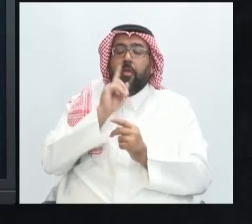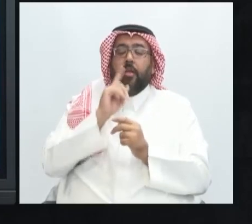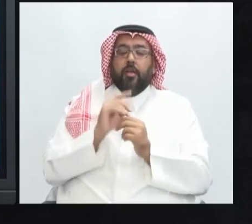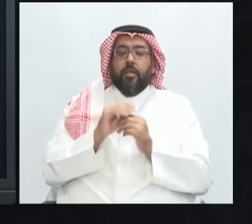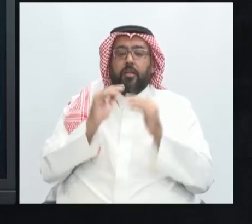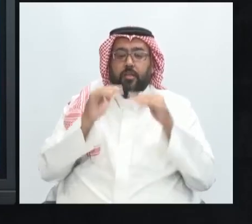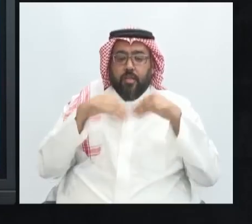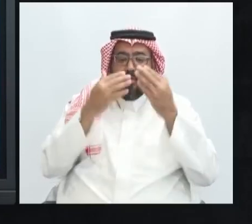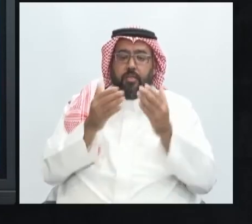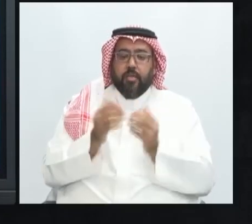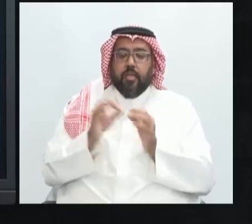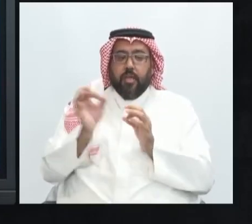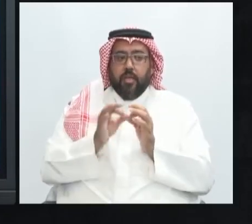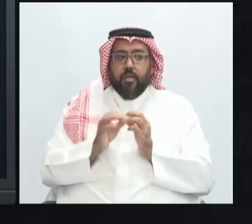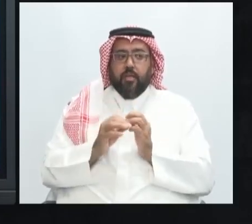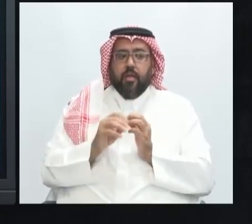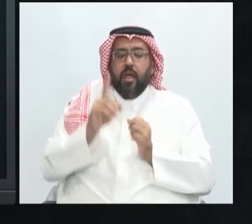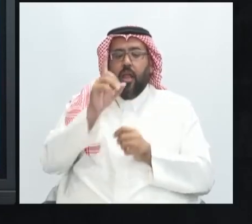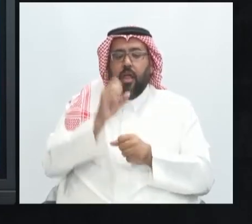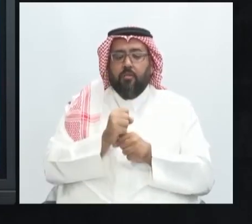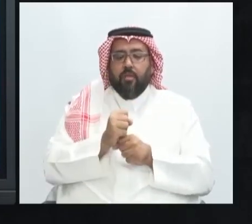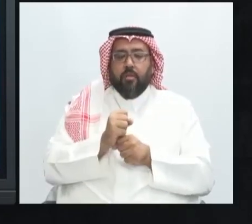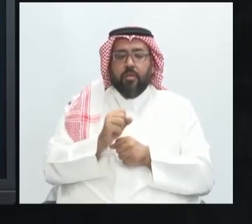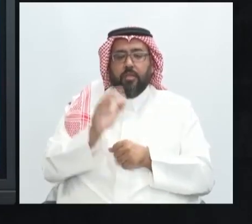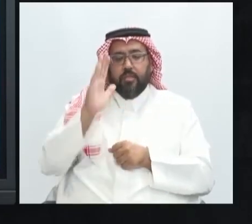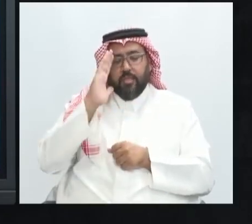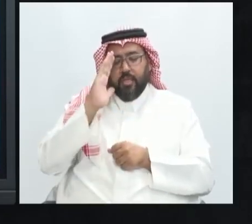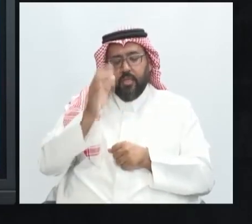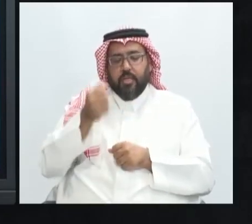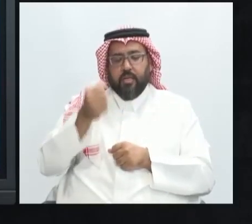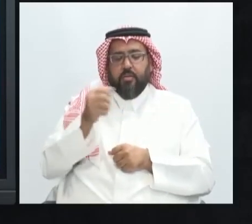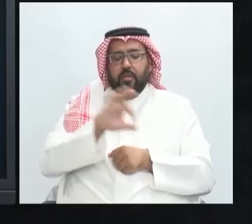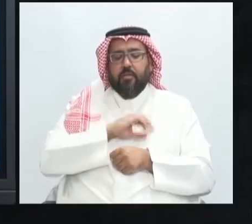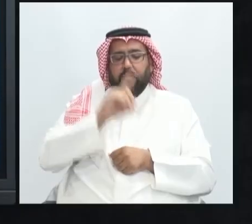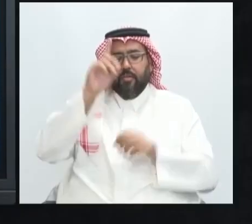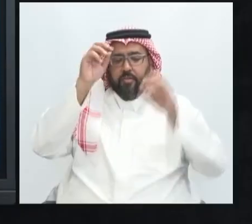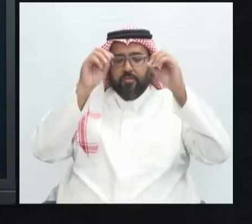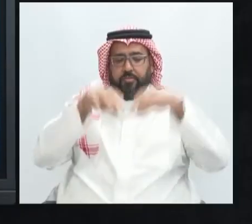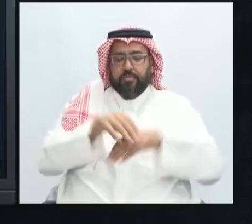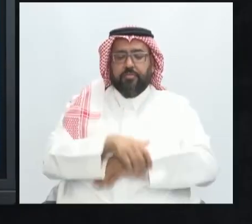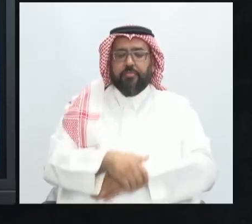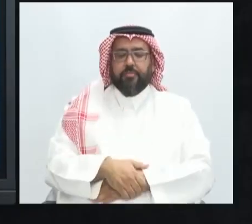عز وجل في درس اخر قريب دمتم في حفظ الله ورعايته والسلام عليكم ورحمه الله وبركاته